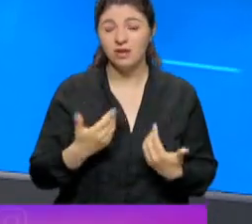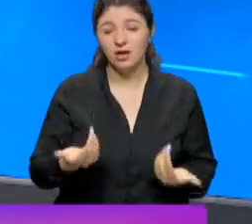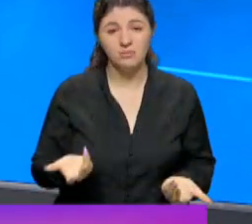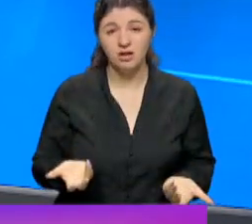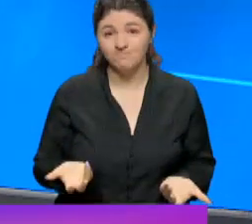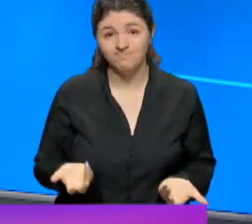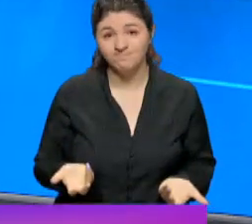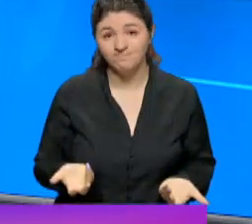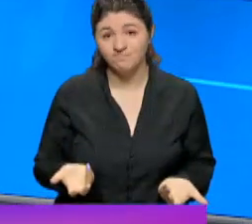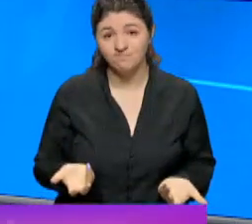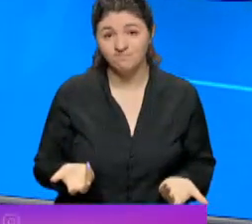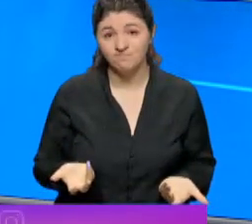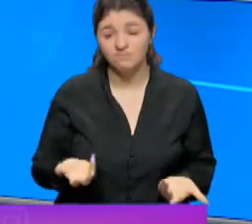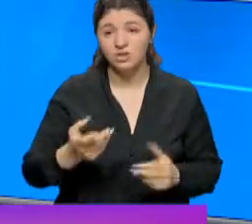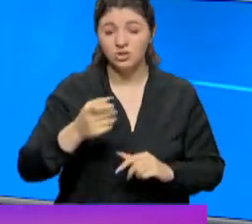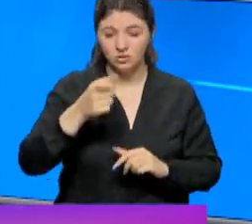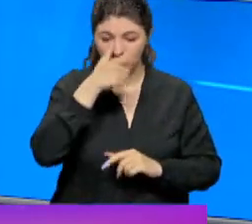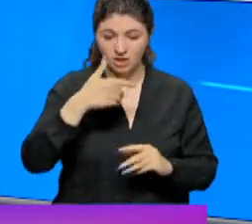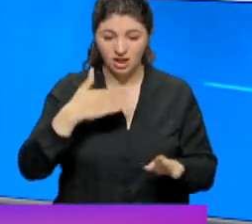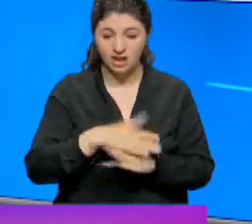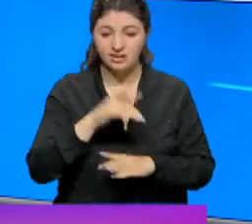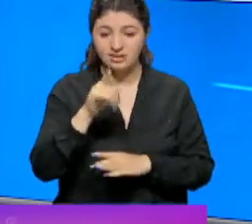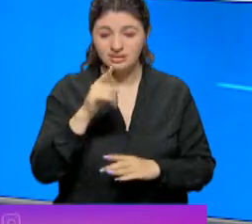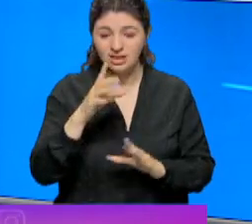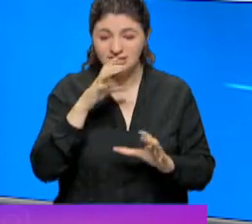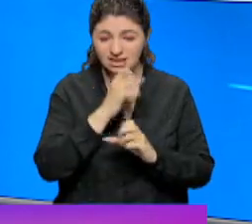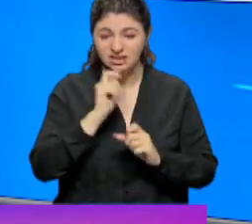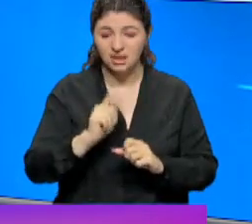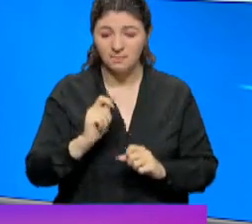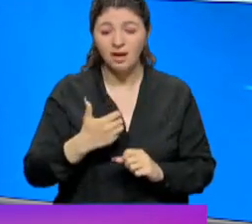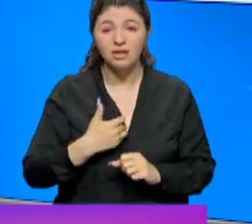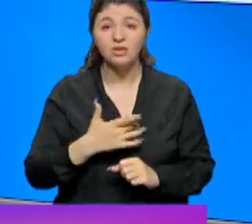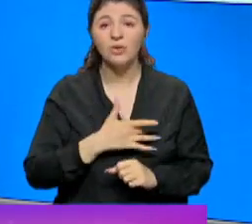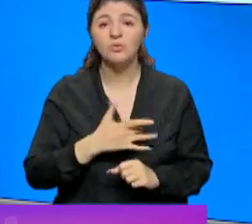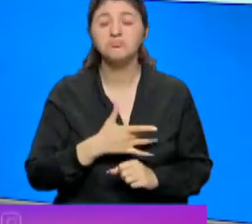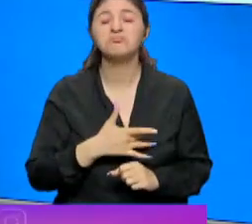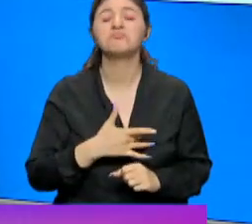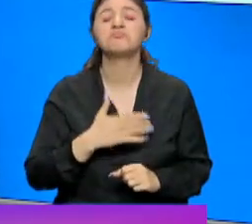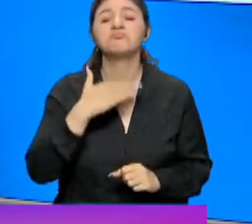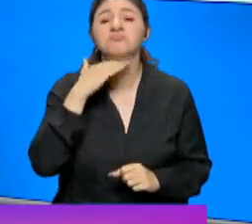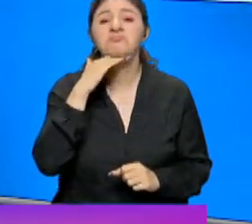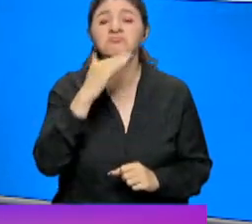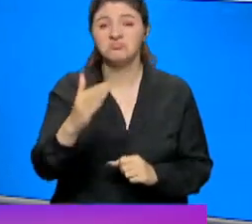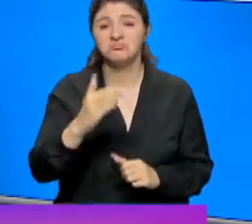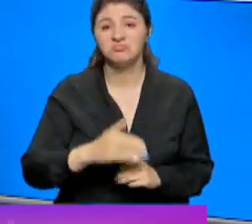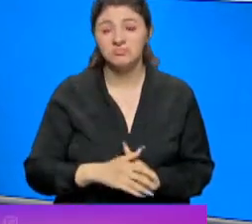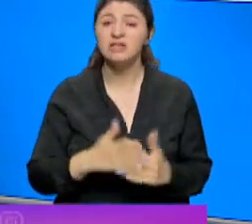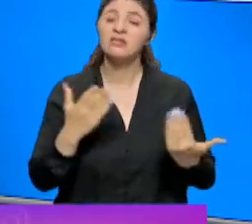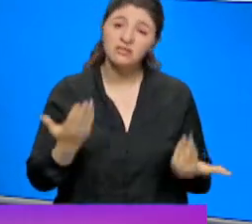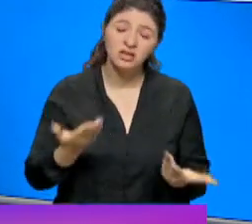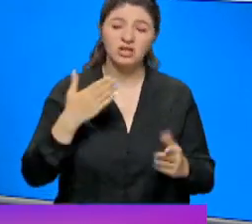mama Bu ülkenin gerçekleri sizlerden saklamaya da Gönlümüz razı gelmez